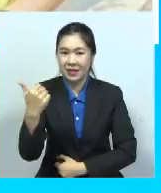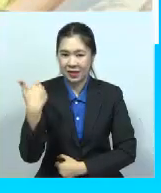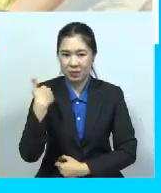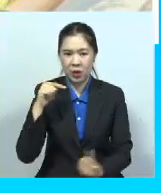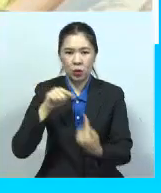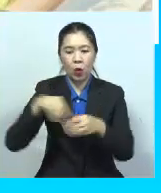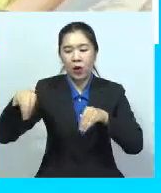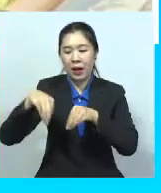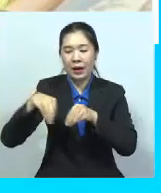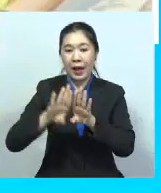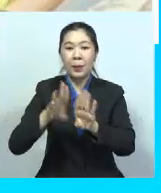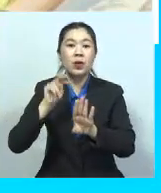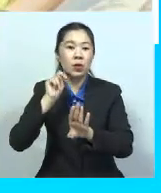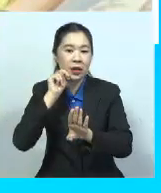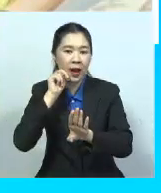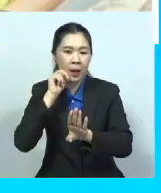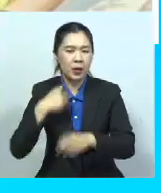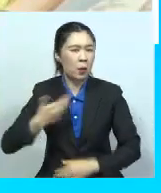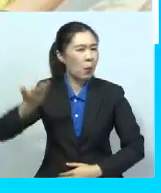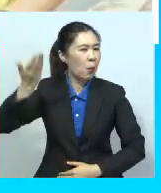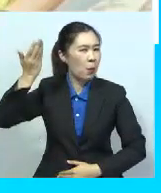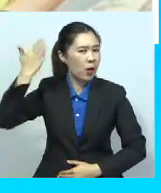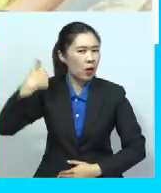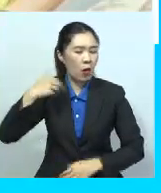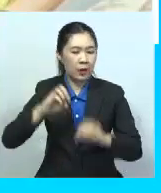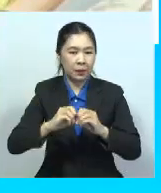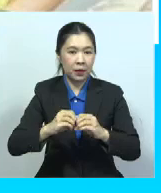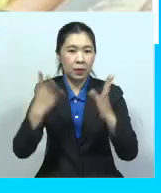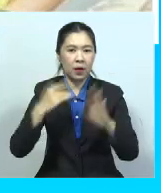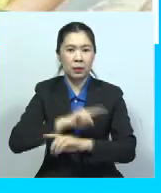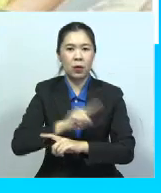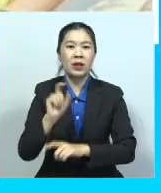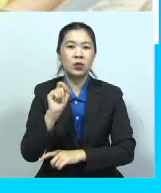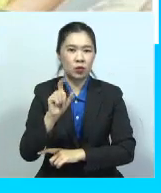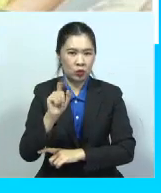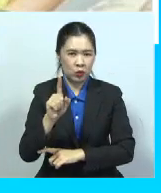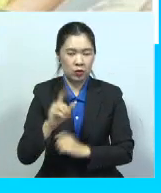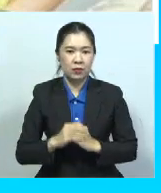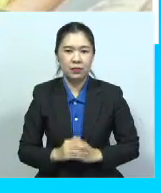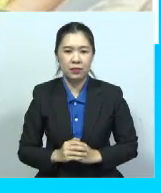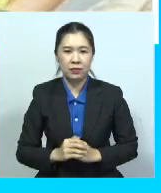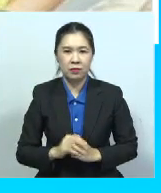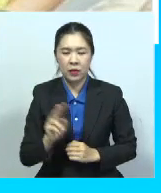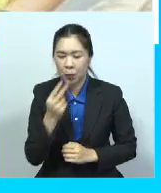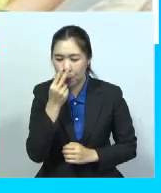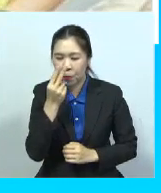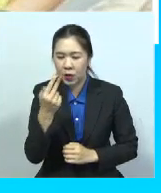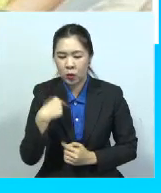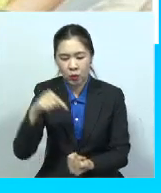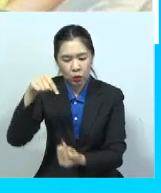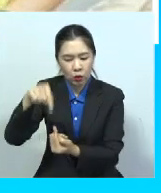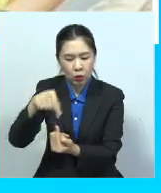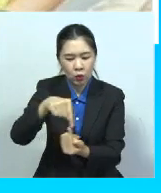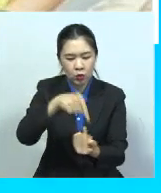ายในประตูน้ำหรือว่าย่านประตูน้ำที่เคยเกิดเหตุเมื่อประมาณวันศุกร์ด้วยค่ะเพื่อที่จะดูว่าการเกิดระเบิ